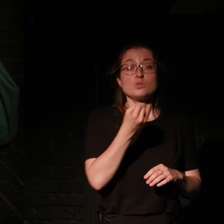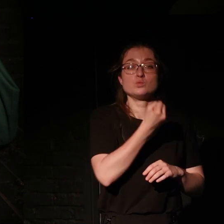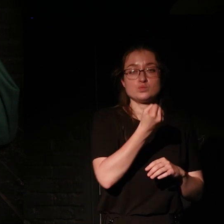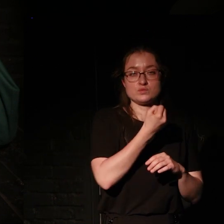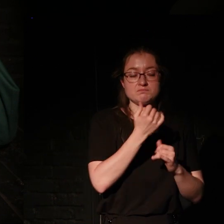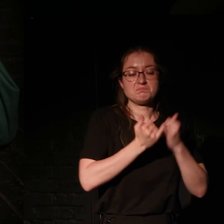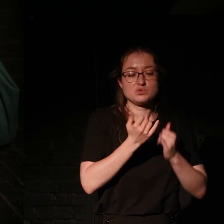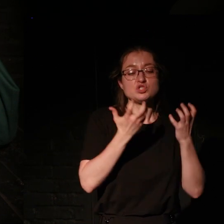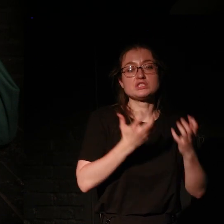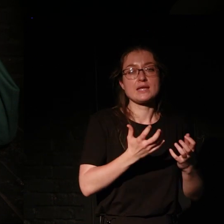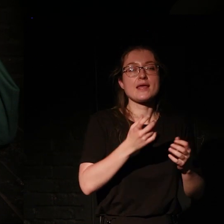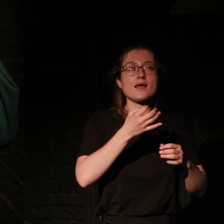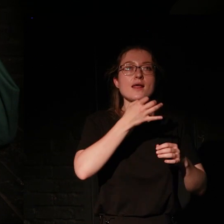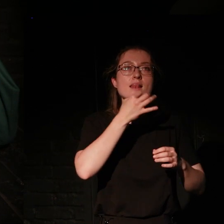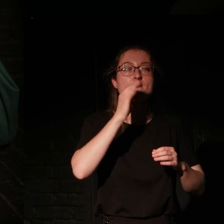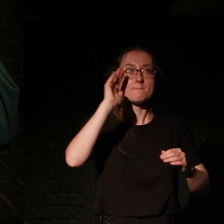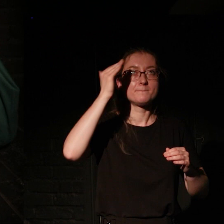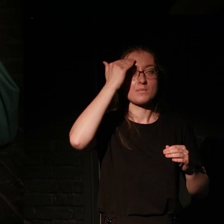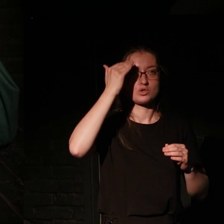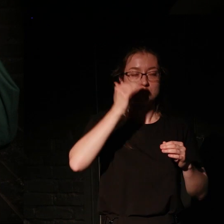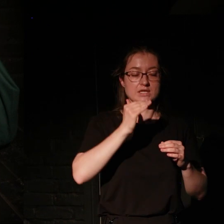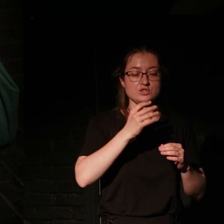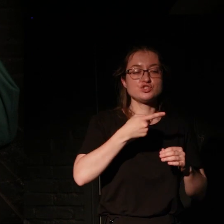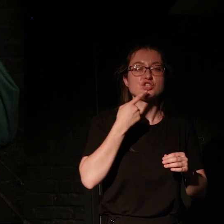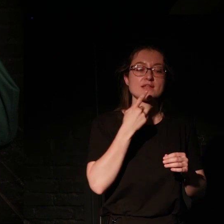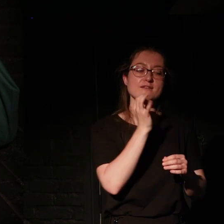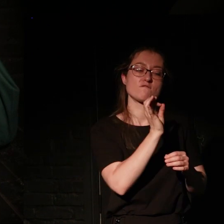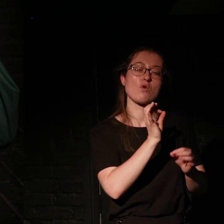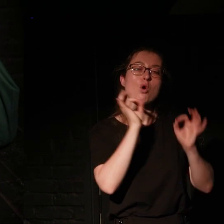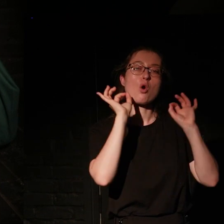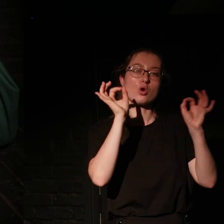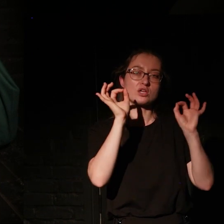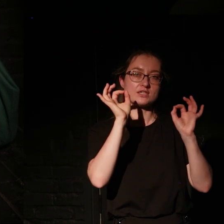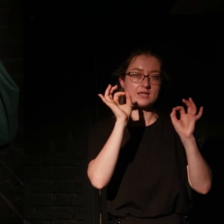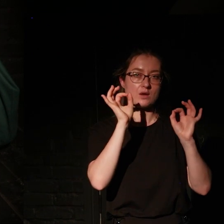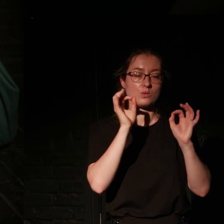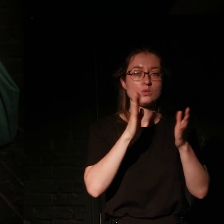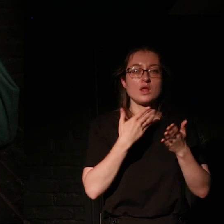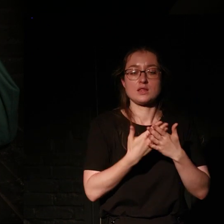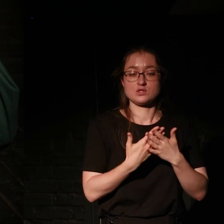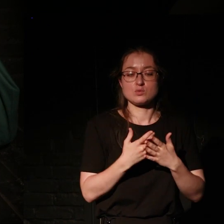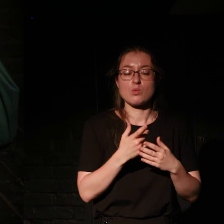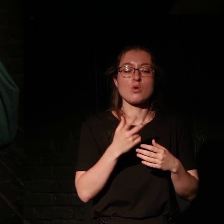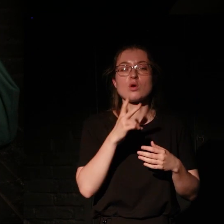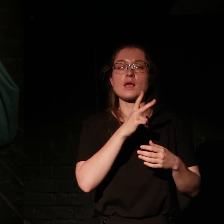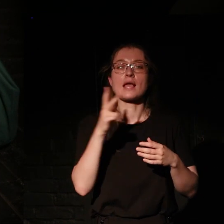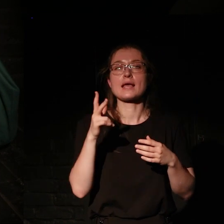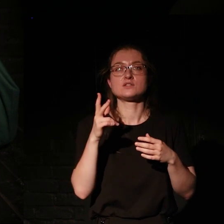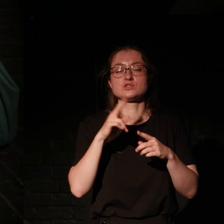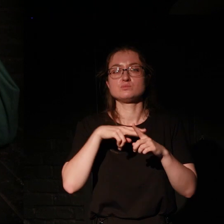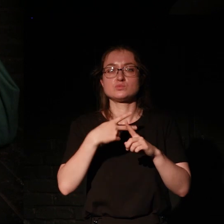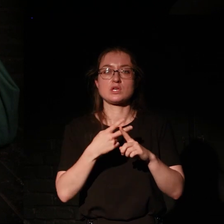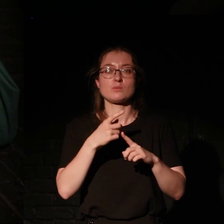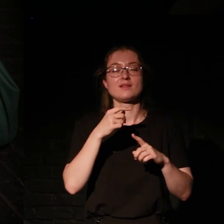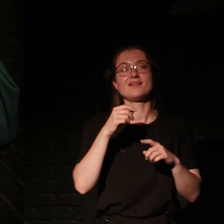język oryginału. Dlatego, że no, jak każdy przykład interlinearny, on jest brzydki pod